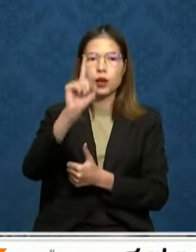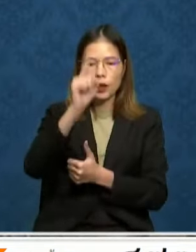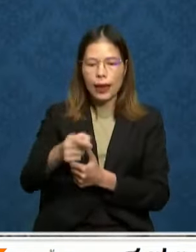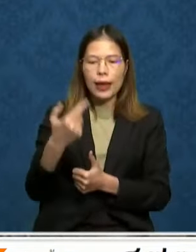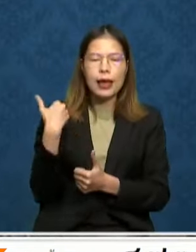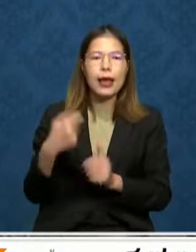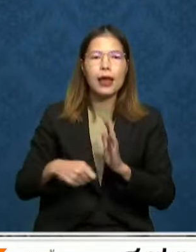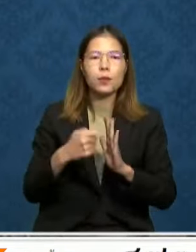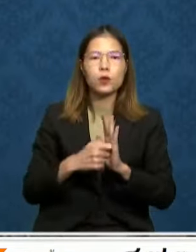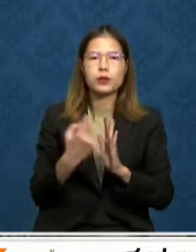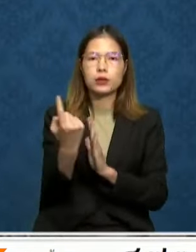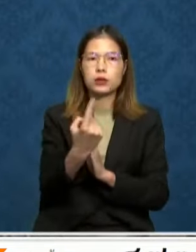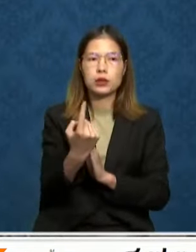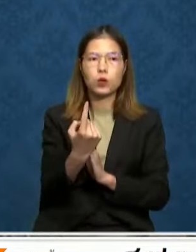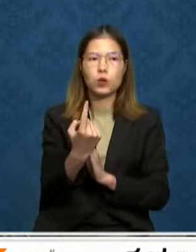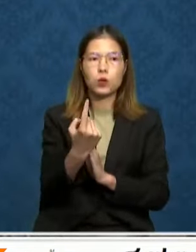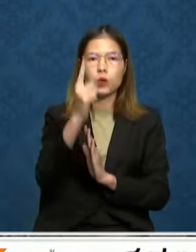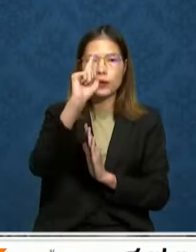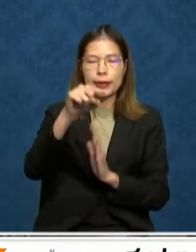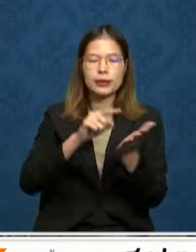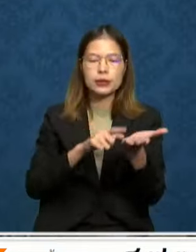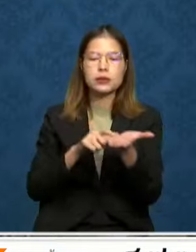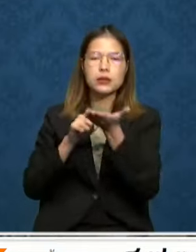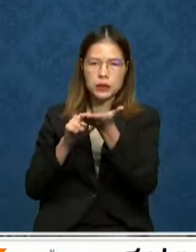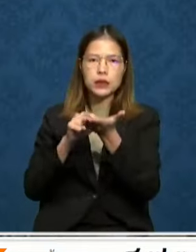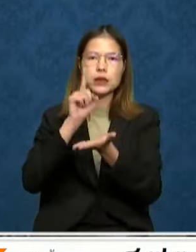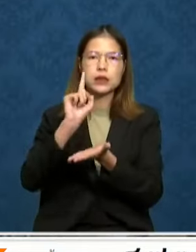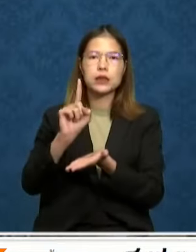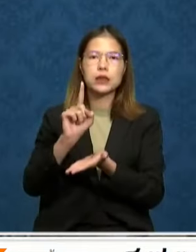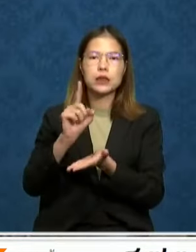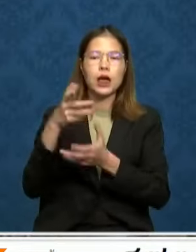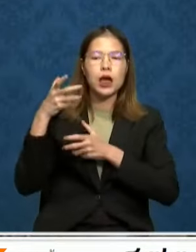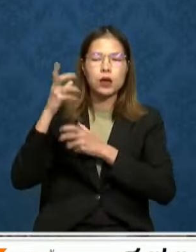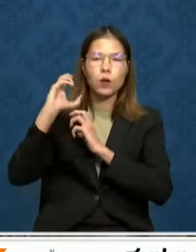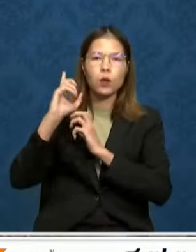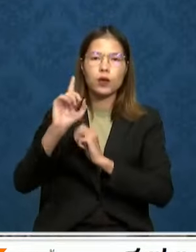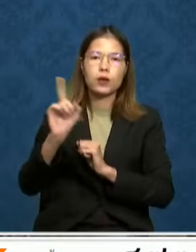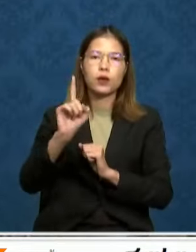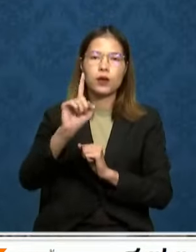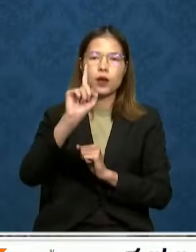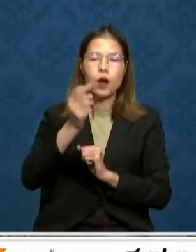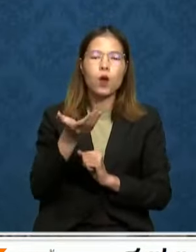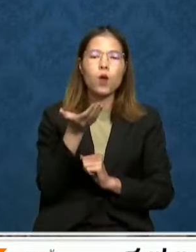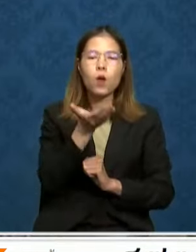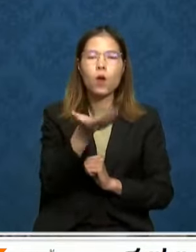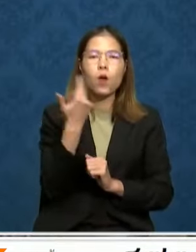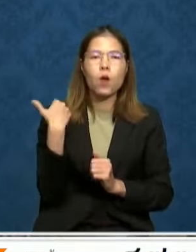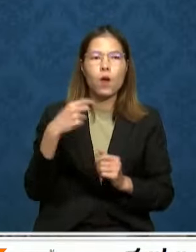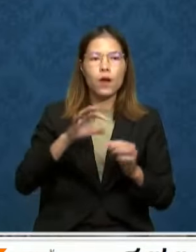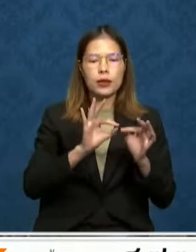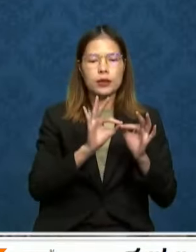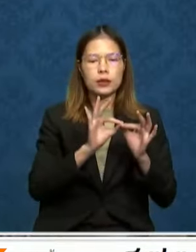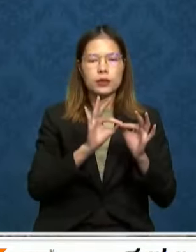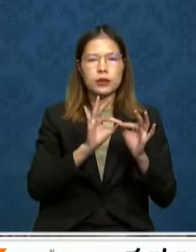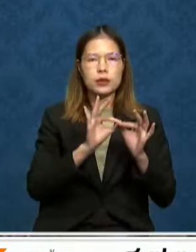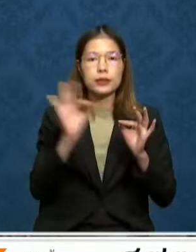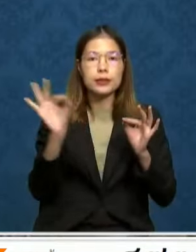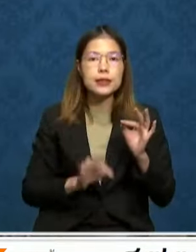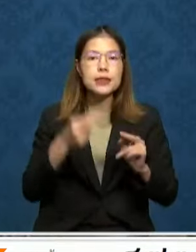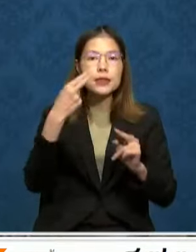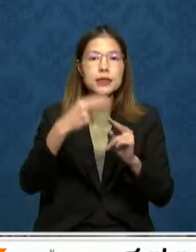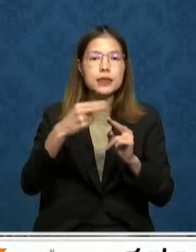ผลเดียวเท่านั้นนะครับที่เสนอให้มีการทบทวนผมขออนุญาตอ่านชื่อท่านนะครับไม่เสีย